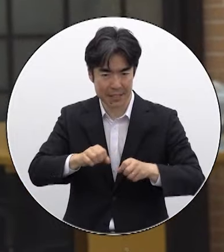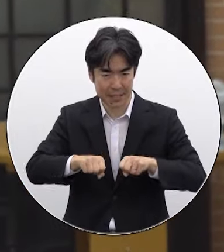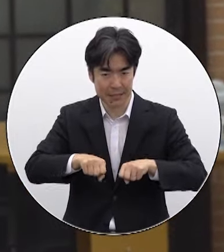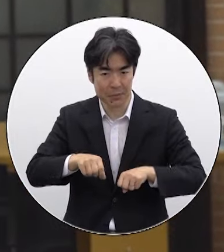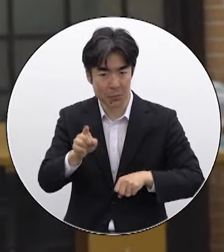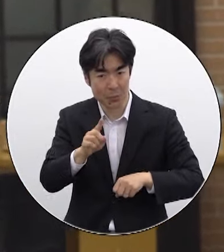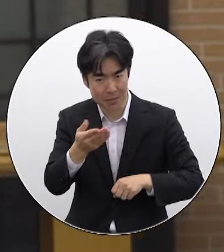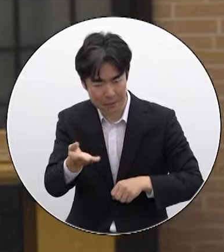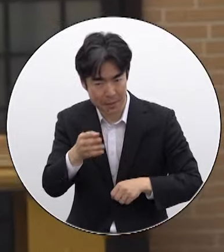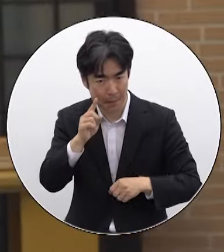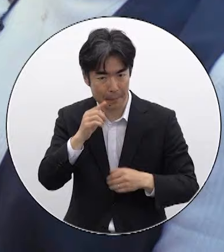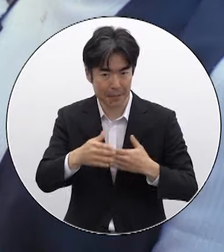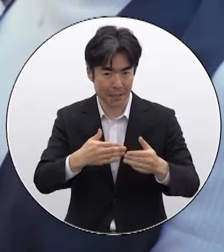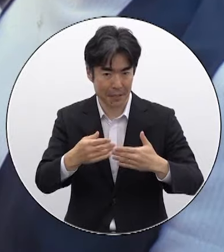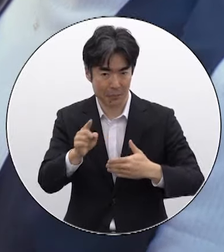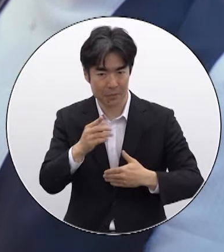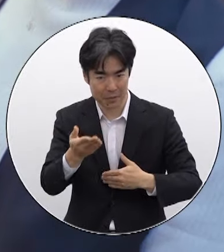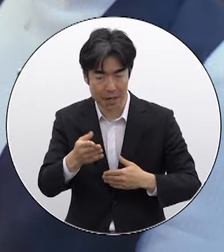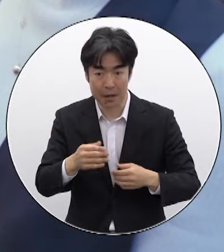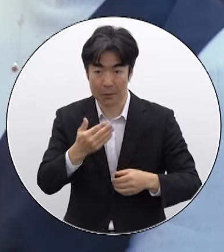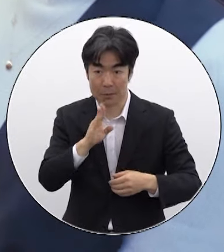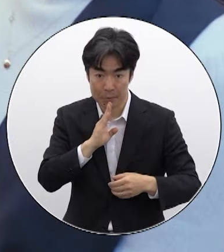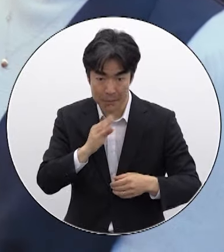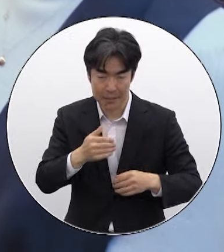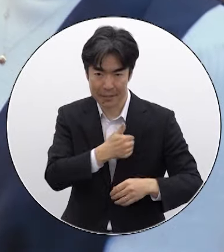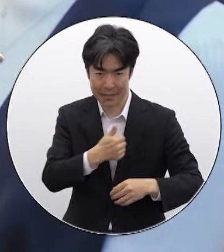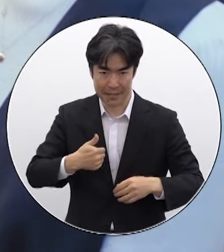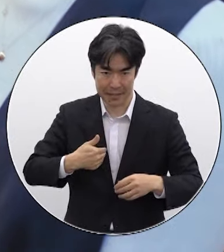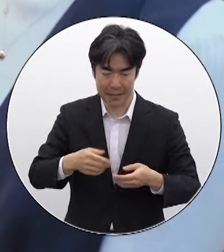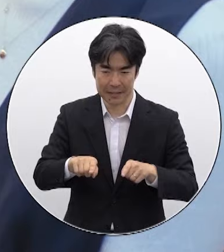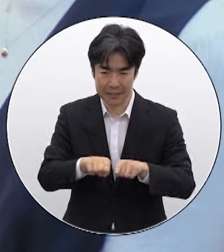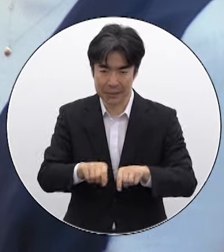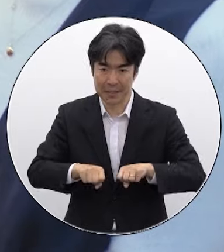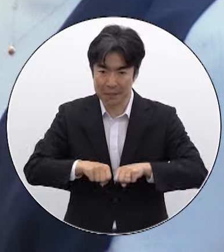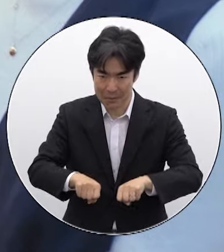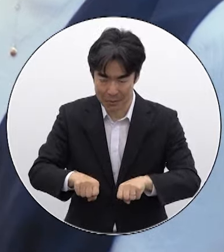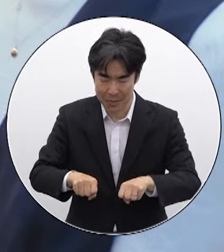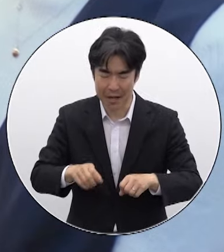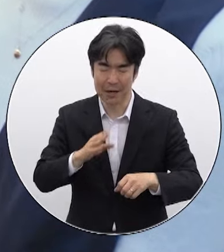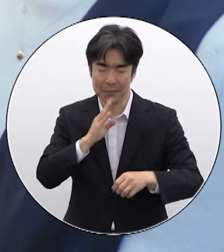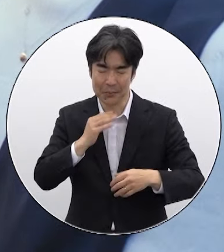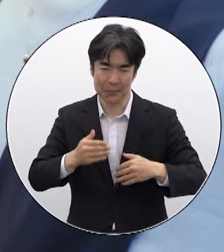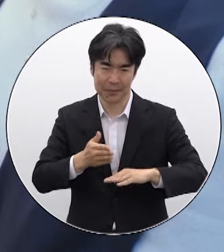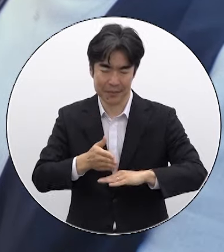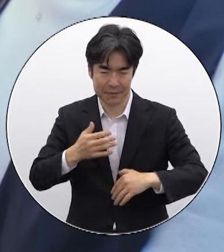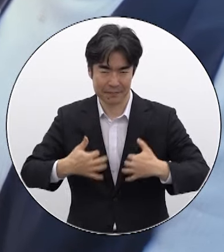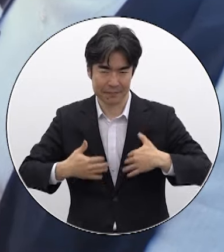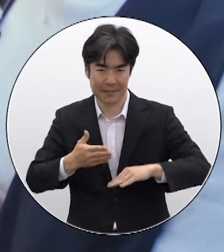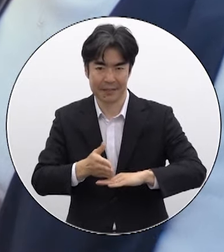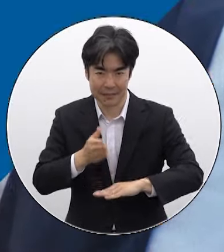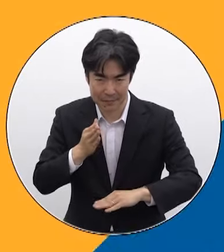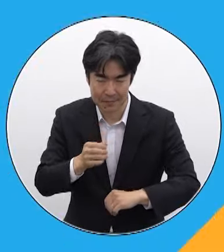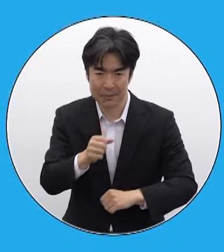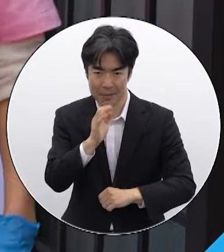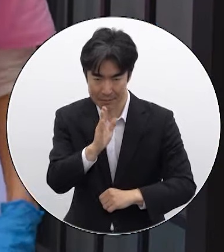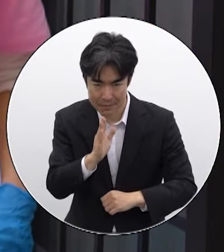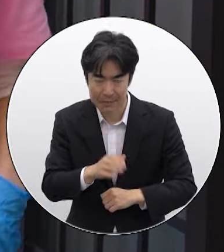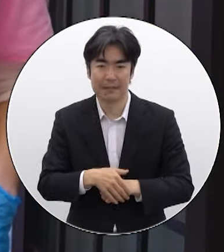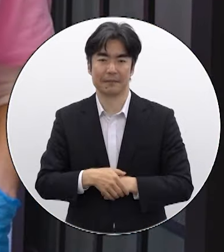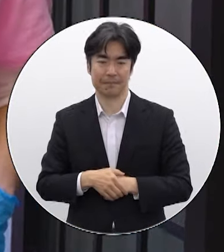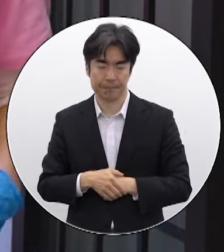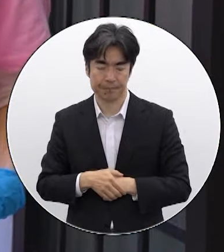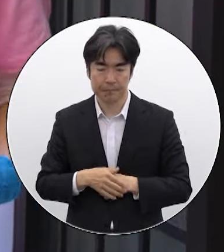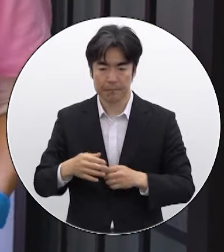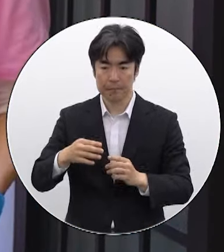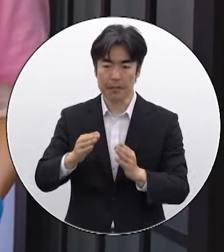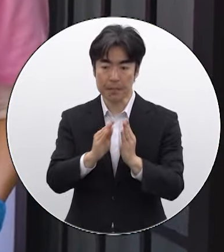当です か、 ですか、できるんですか。 はい、 ぜひ じゃあご一緒に、 はい、 やりましょう。 やらせてください。 はい、